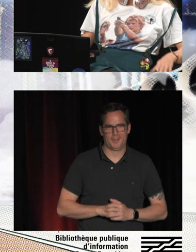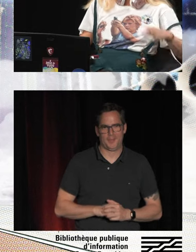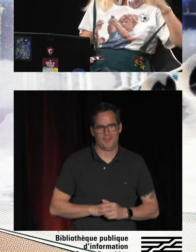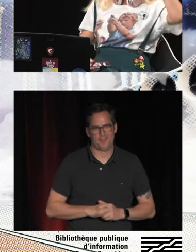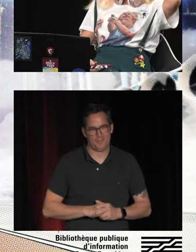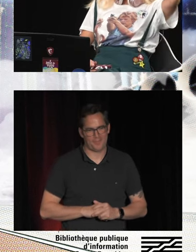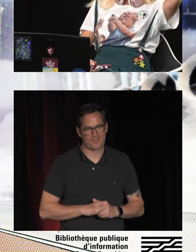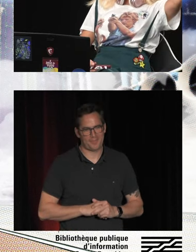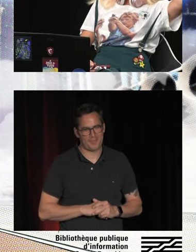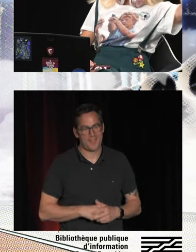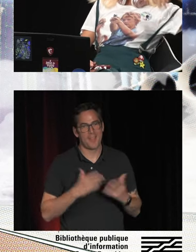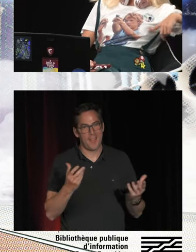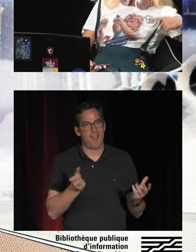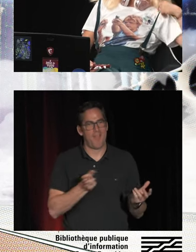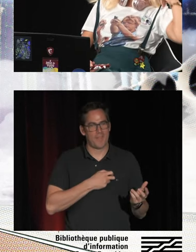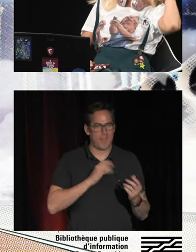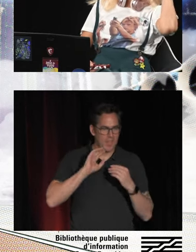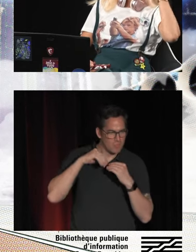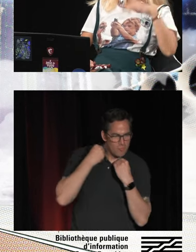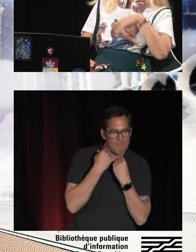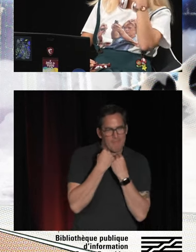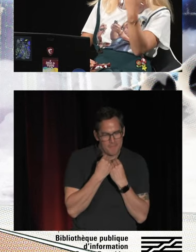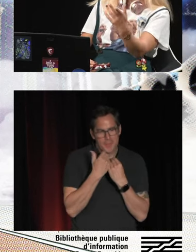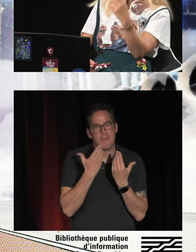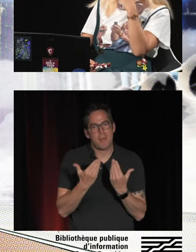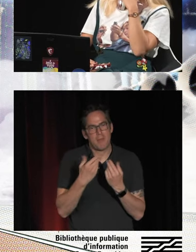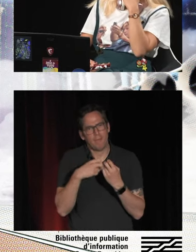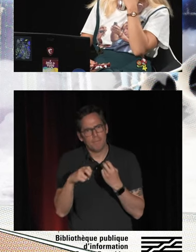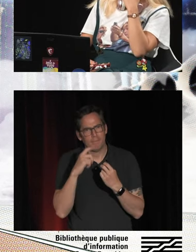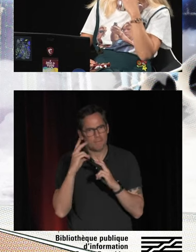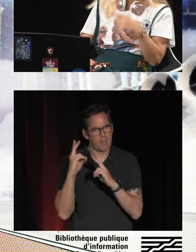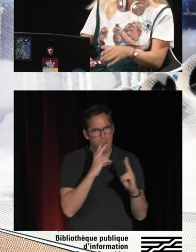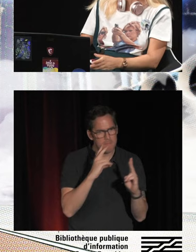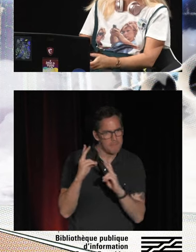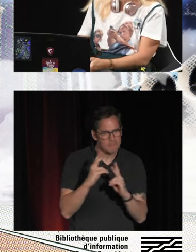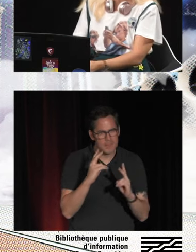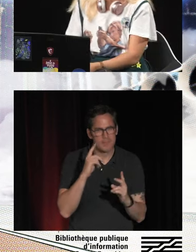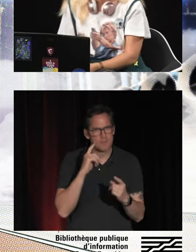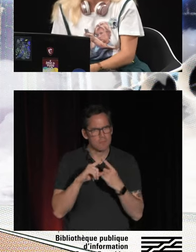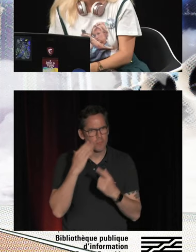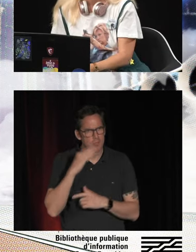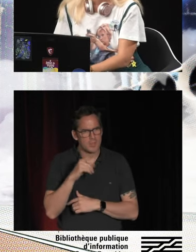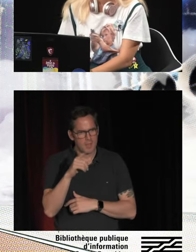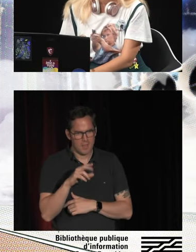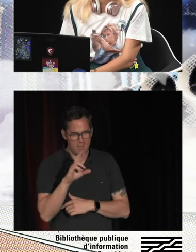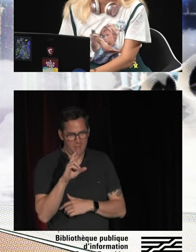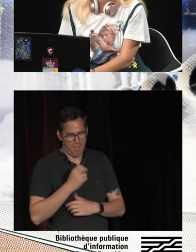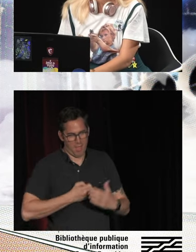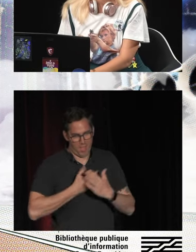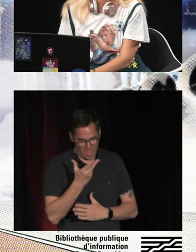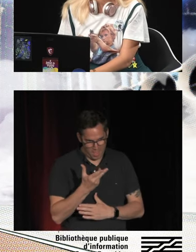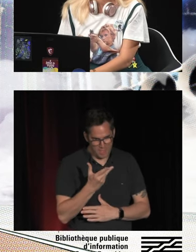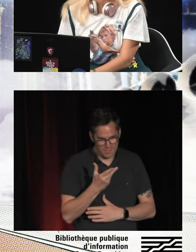Ah. On a récupéré l'écharpe et maintenant on va en tempête. Alors je vous parlais plutôt de RNG, vous savez,